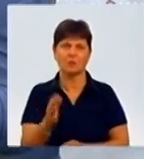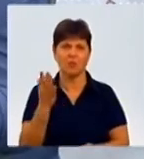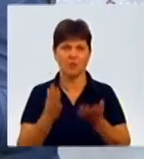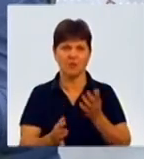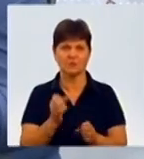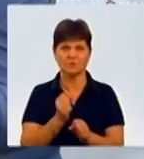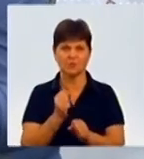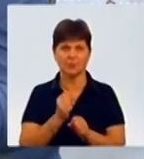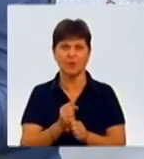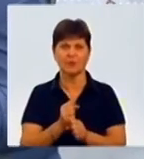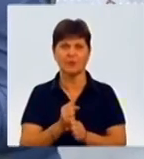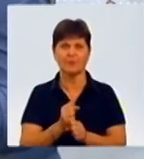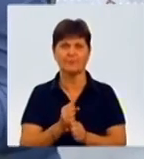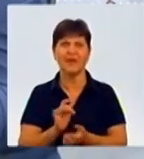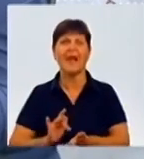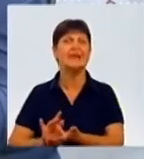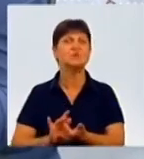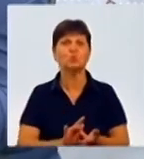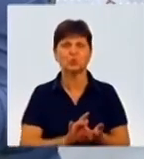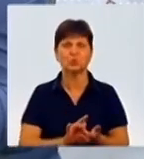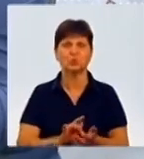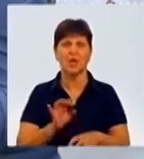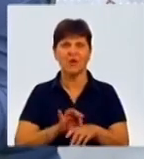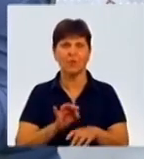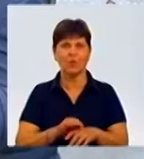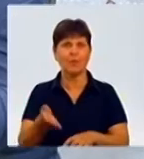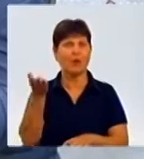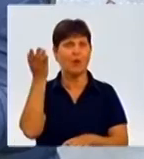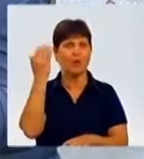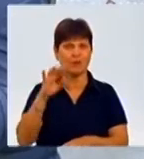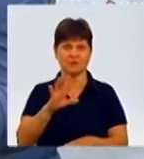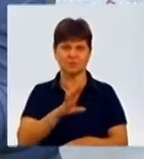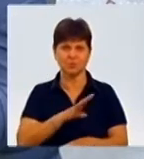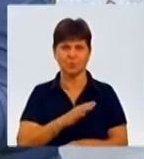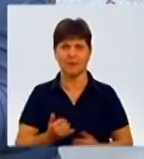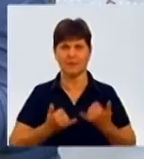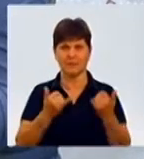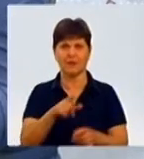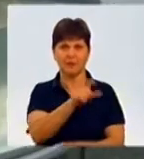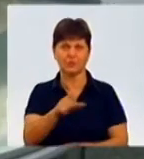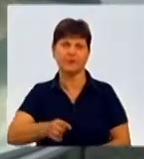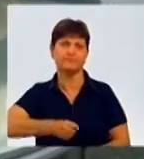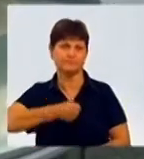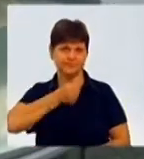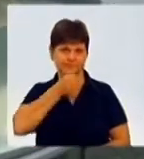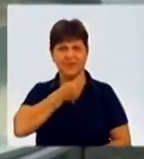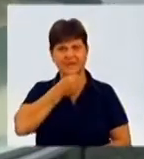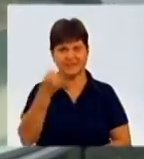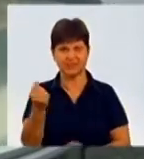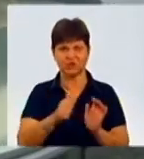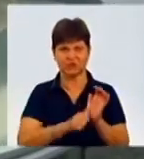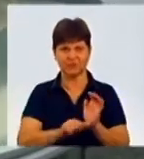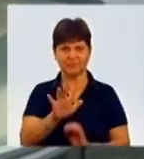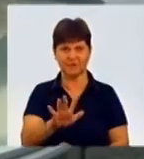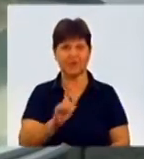екскурс в минуле, колись ця хвороба характеризувалася для людей похилого віку, старше 65.